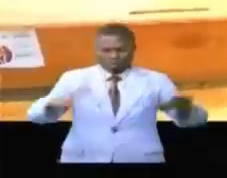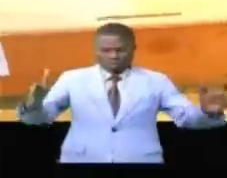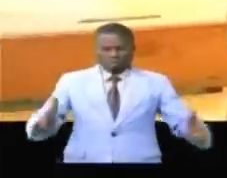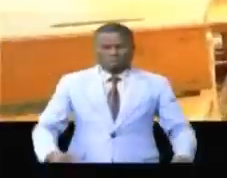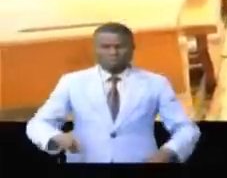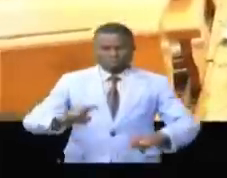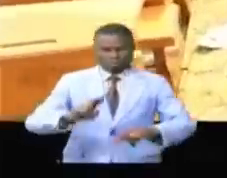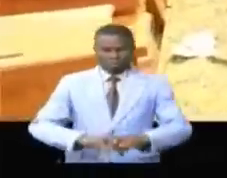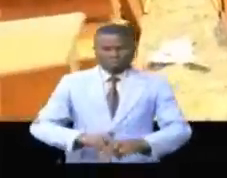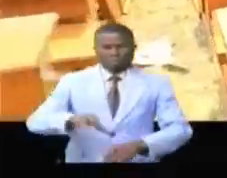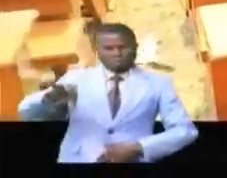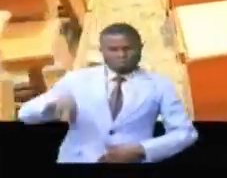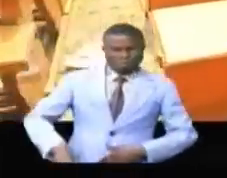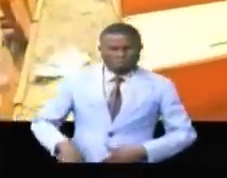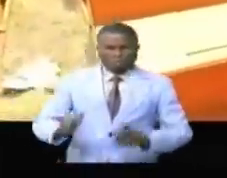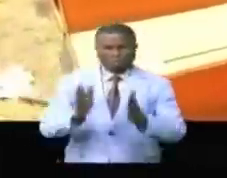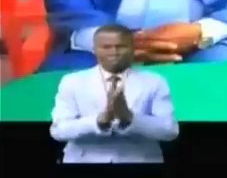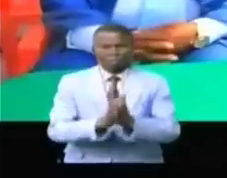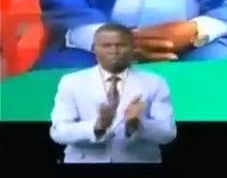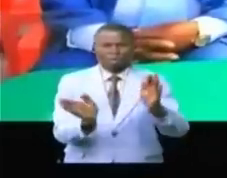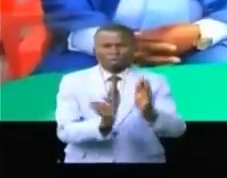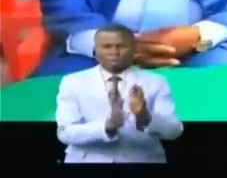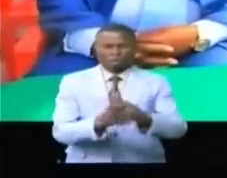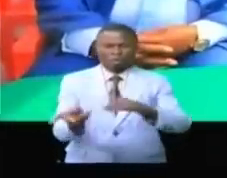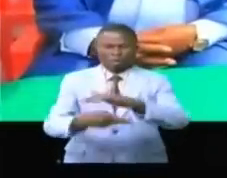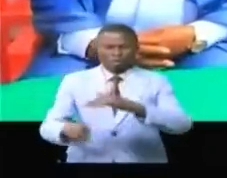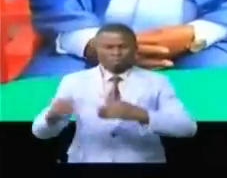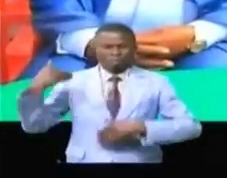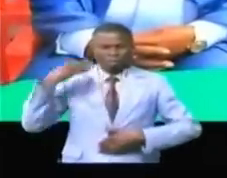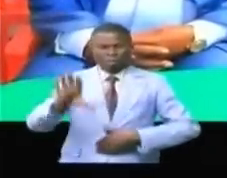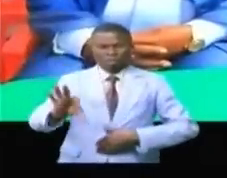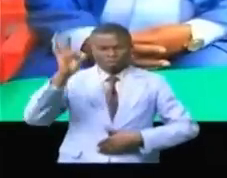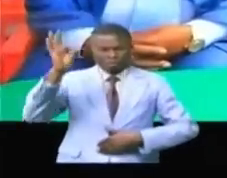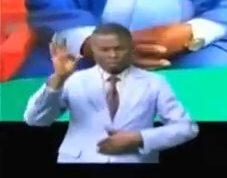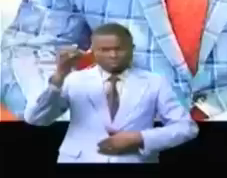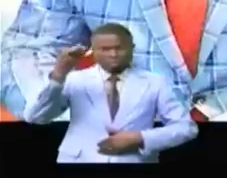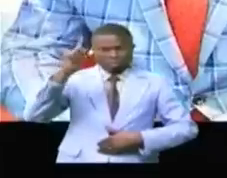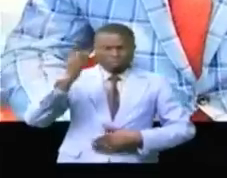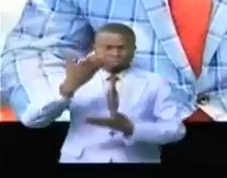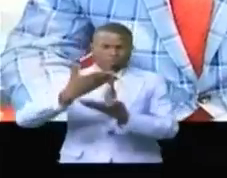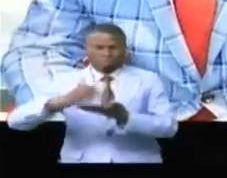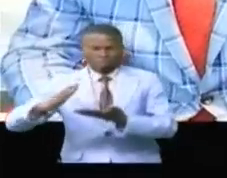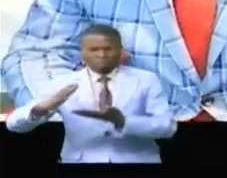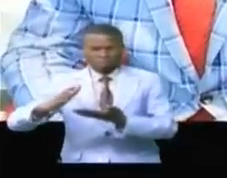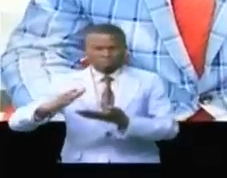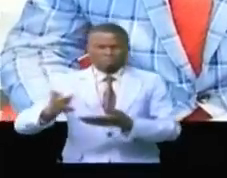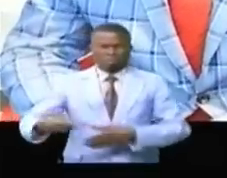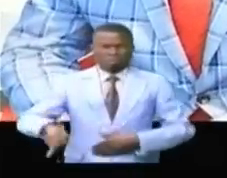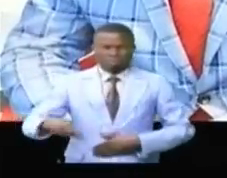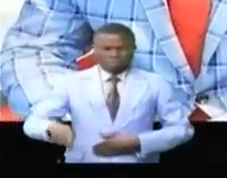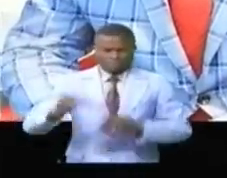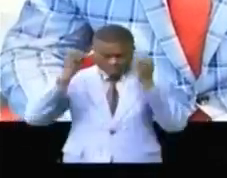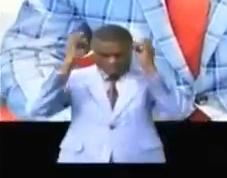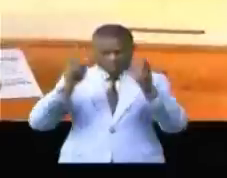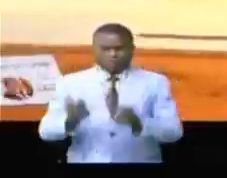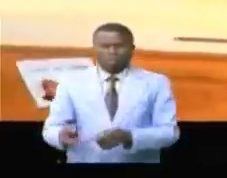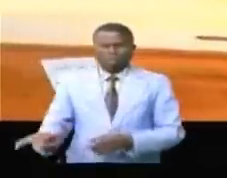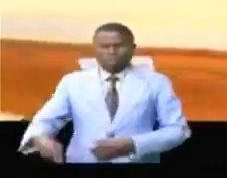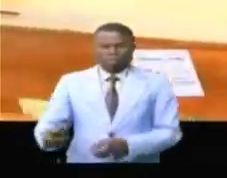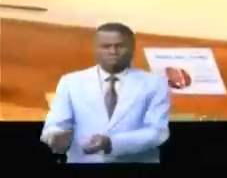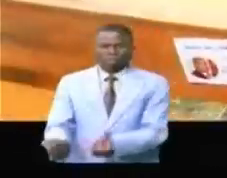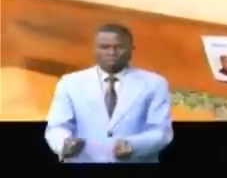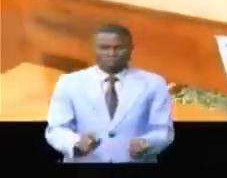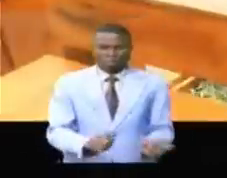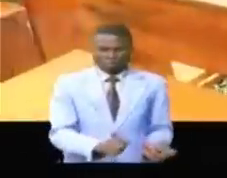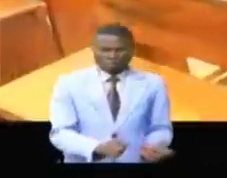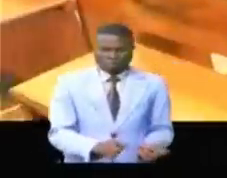pupitres au bénéfice des 10 écoles primaires publiques ciblées pour cette première vague dans la province éducationnelle du Tanganyika. Cette